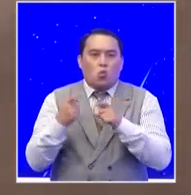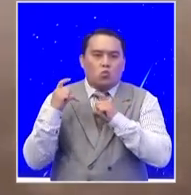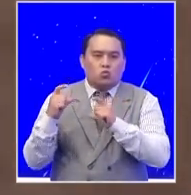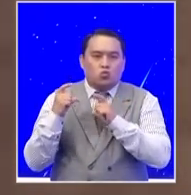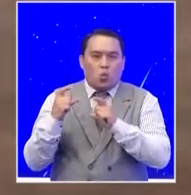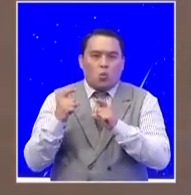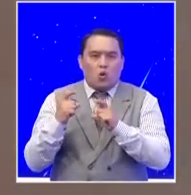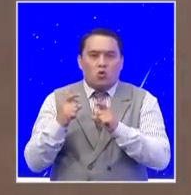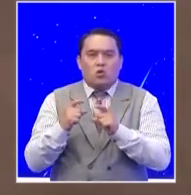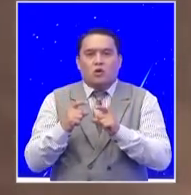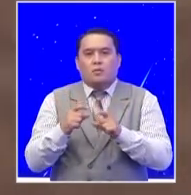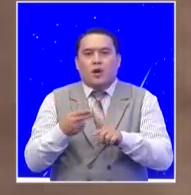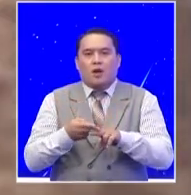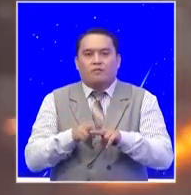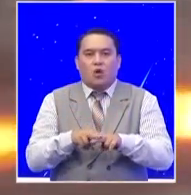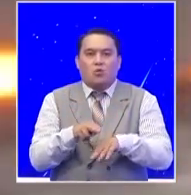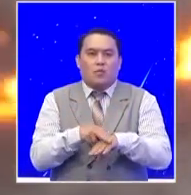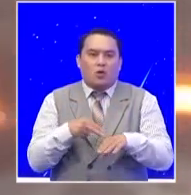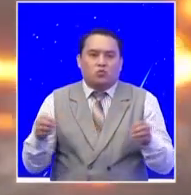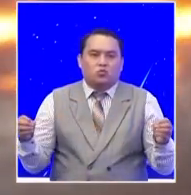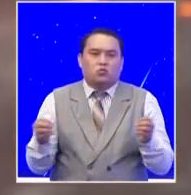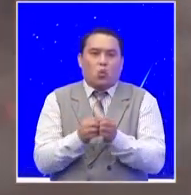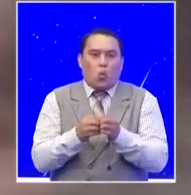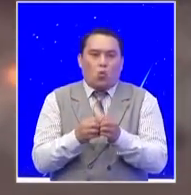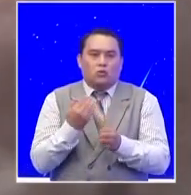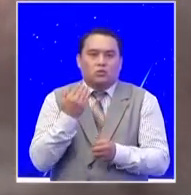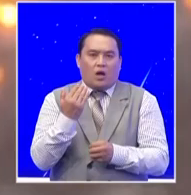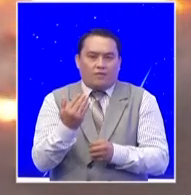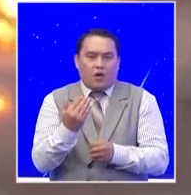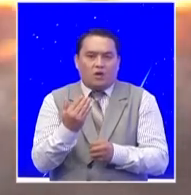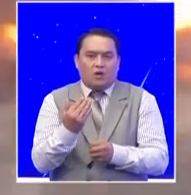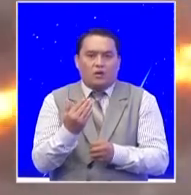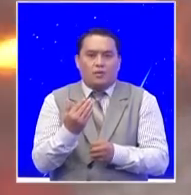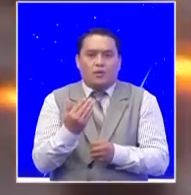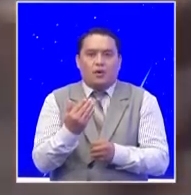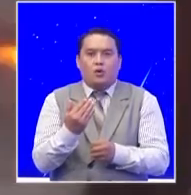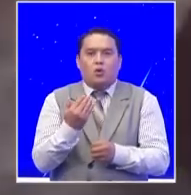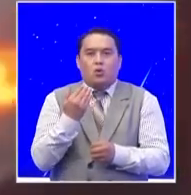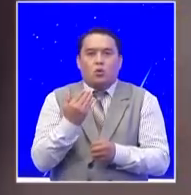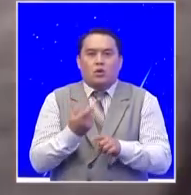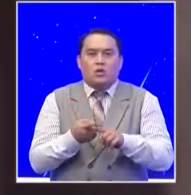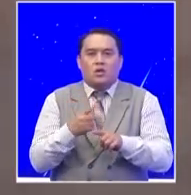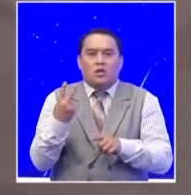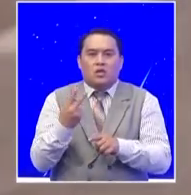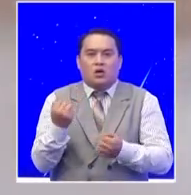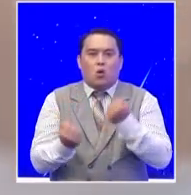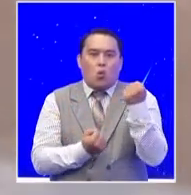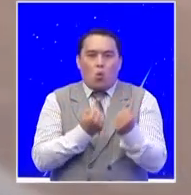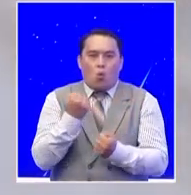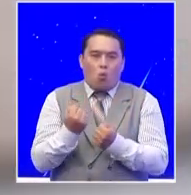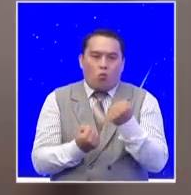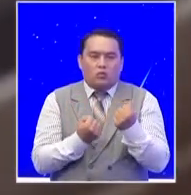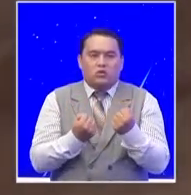және Пежо 307 маркалы автокөлігімен соқтығысқан анықталды. Газ тасымалдайтын көлік тағы 2 көлікпен